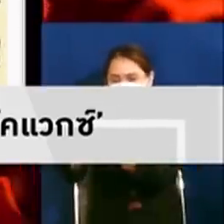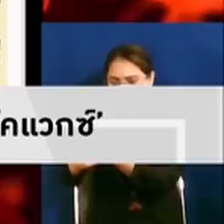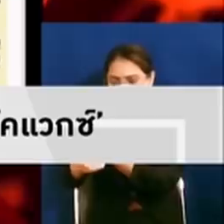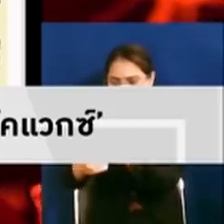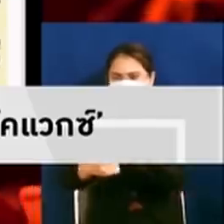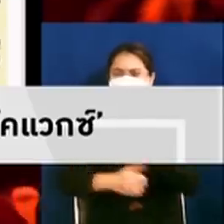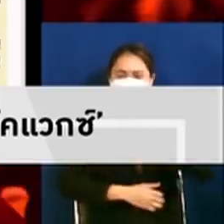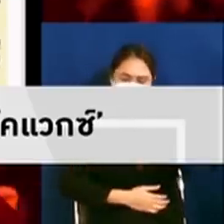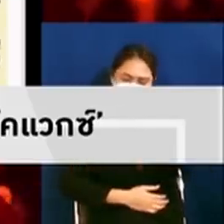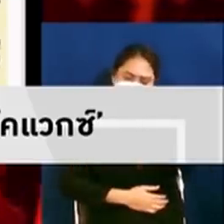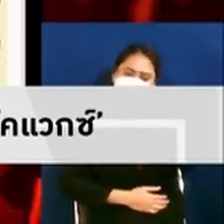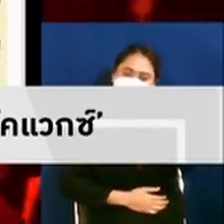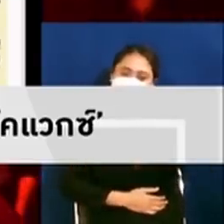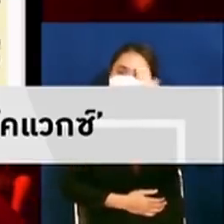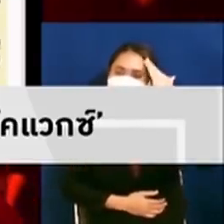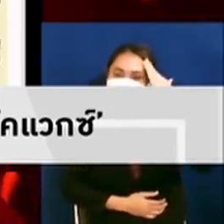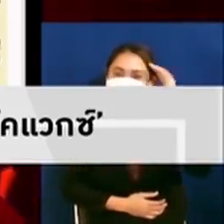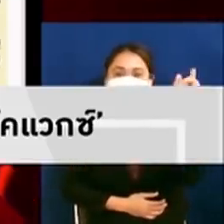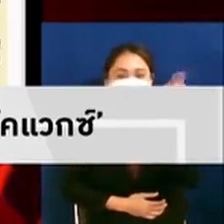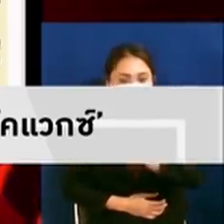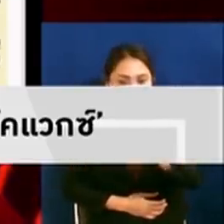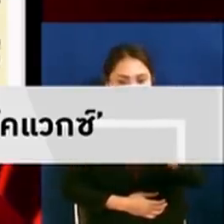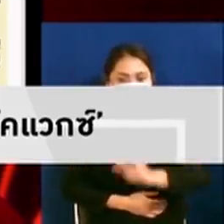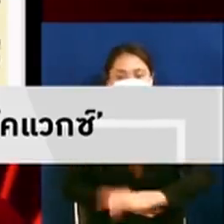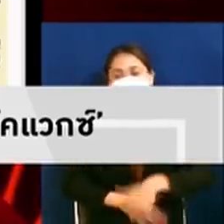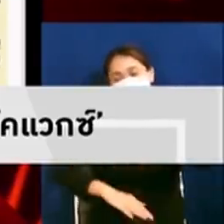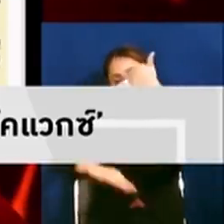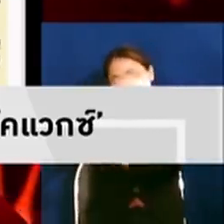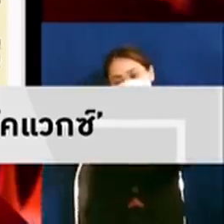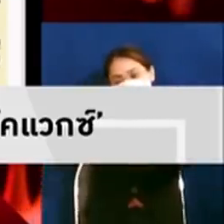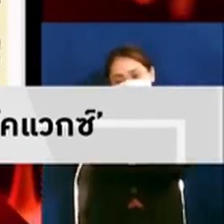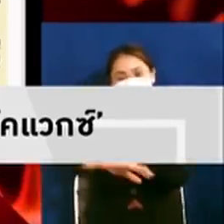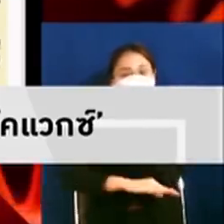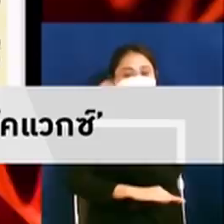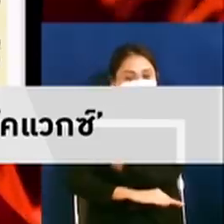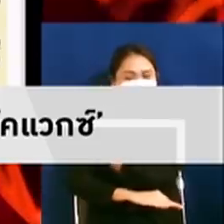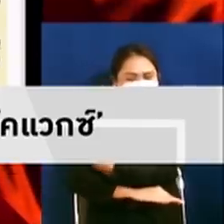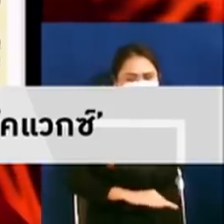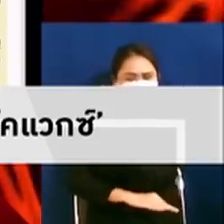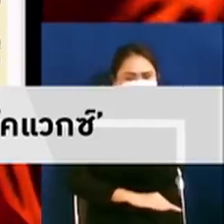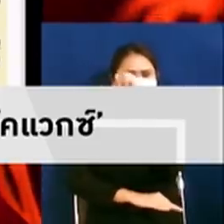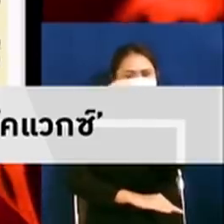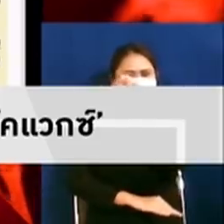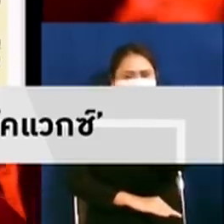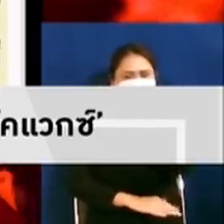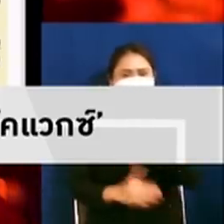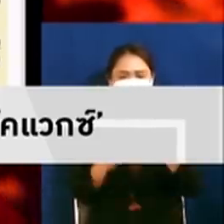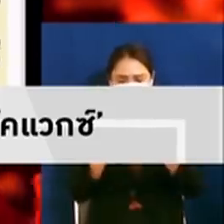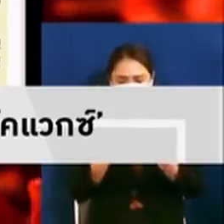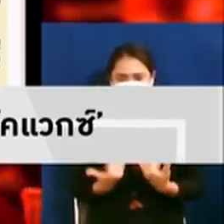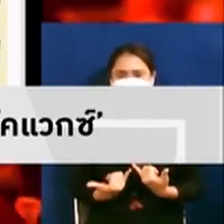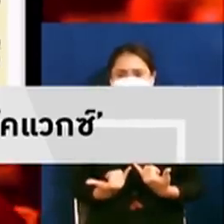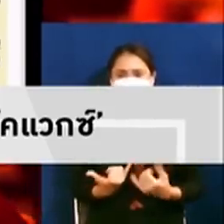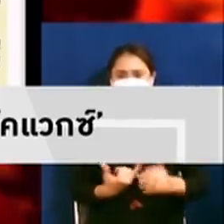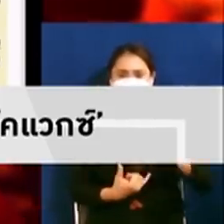จะเรียนให้ทราบก็คือว่าอย่างที่ท่านอธิบดีสุภกิจว่าเราก็ยังอยู่ในการเข้าร่วมกับโ